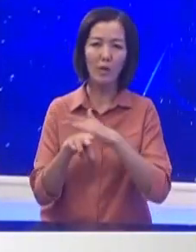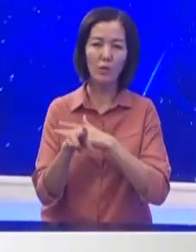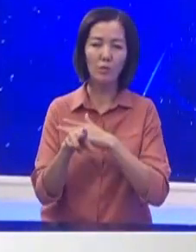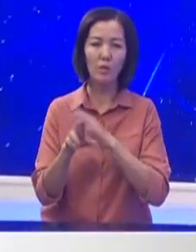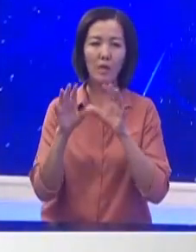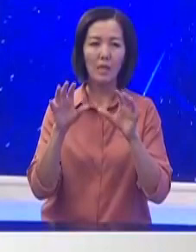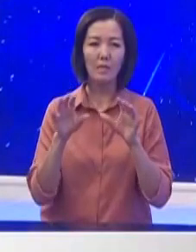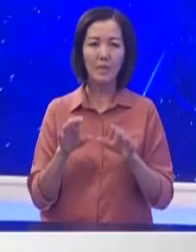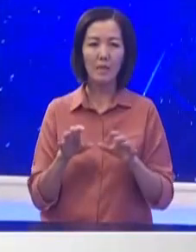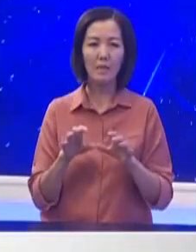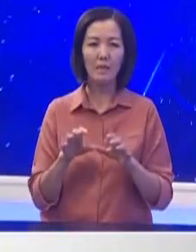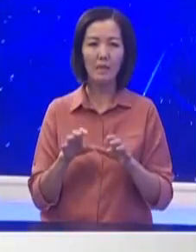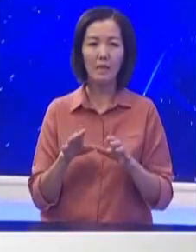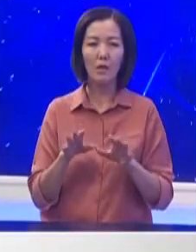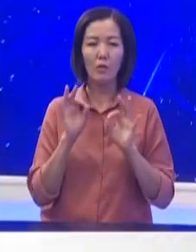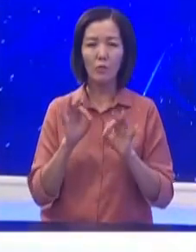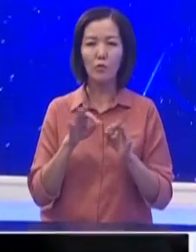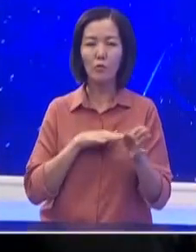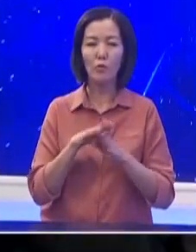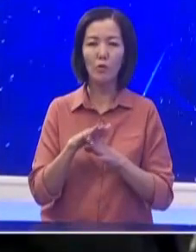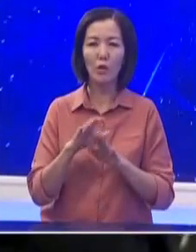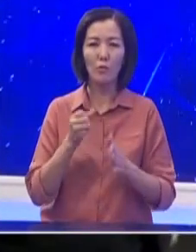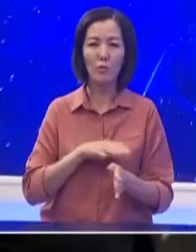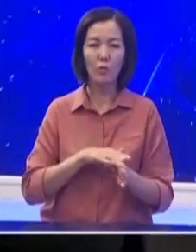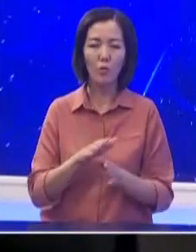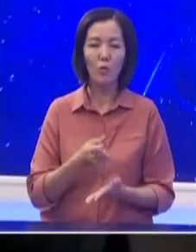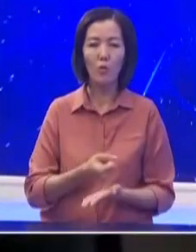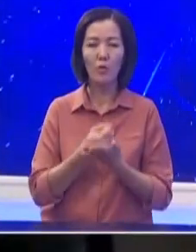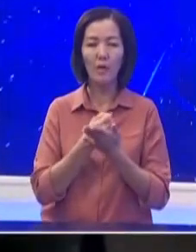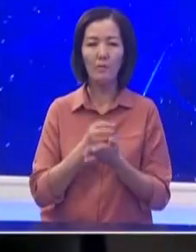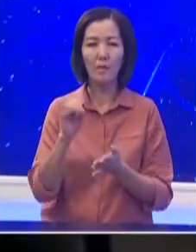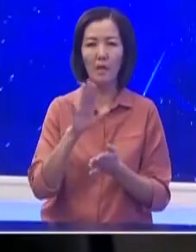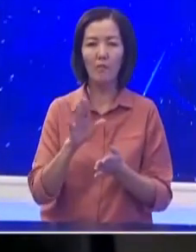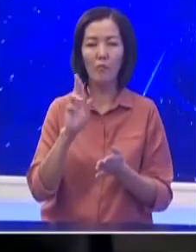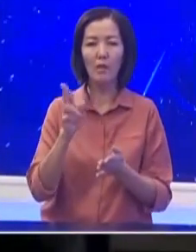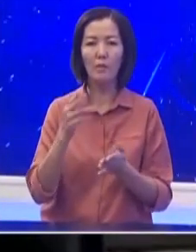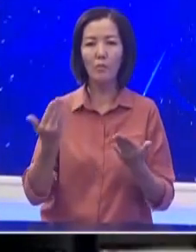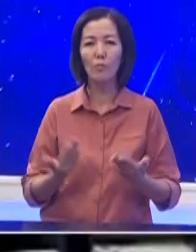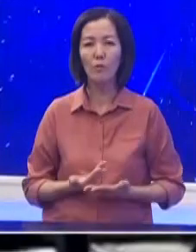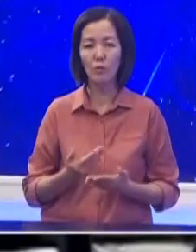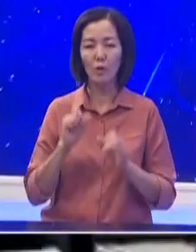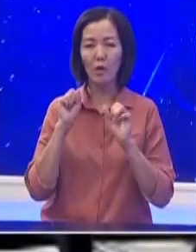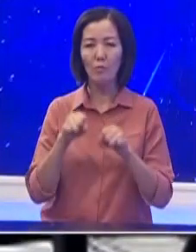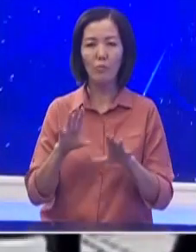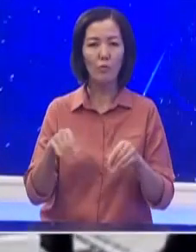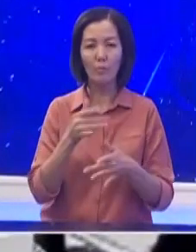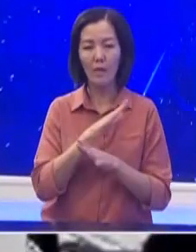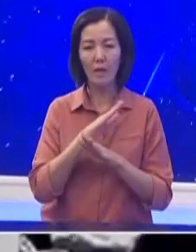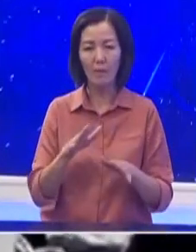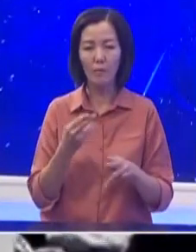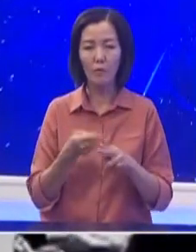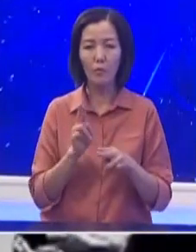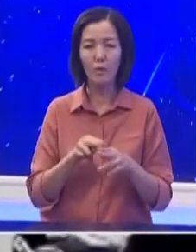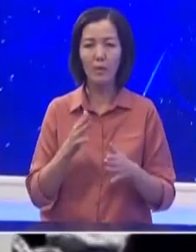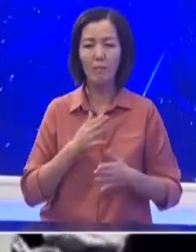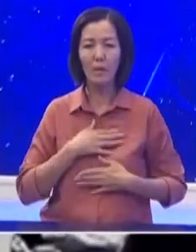жасауды толық қолдаймыз. Біз контрабандашыларға Еуропада кімдер келіп, өмір сүруге шешім қабылдауға мүмкіндік бере алмаймыз. Сондықтан менің